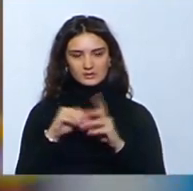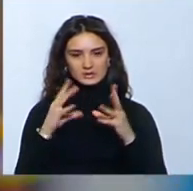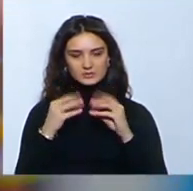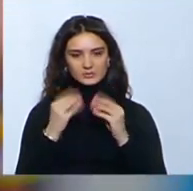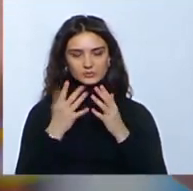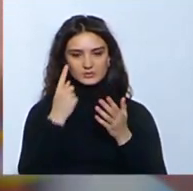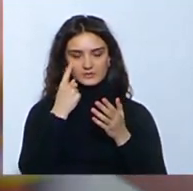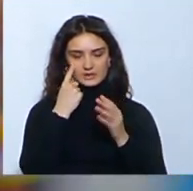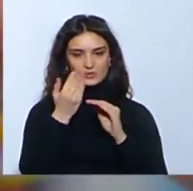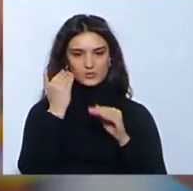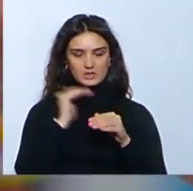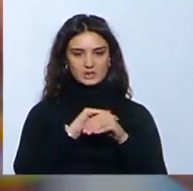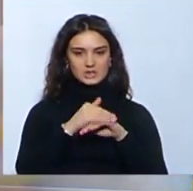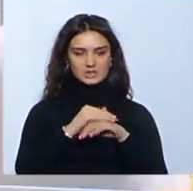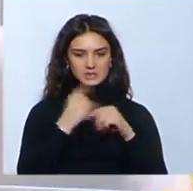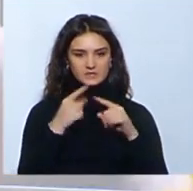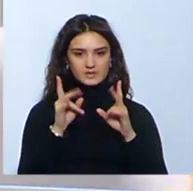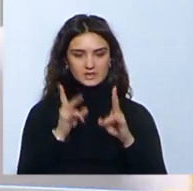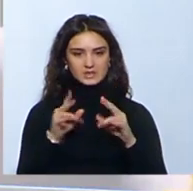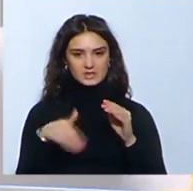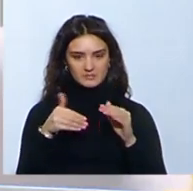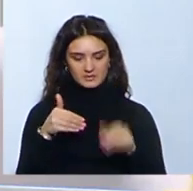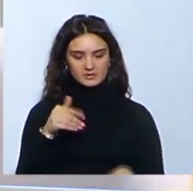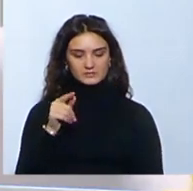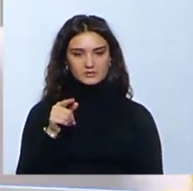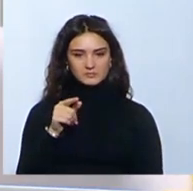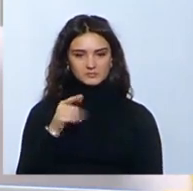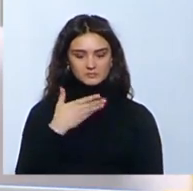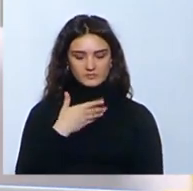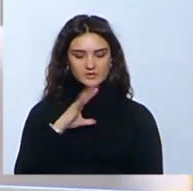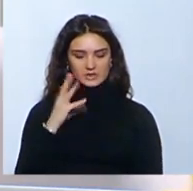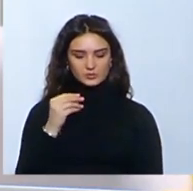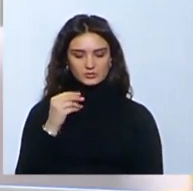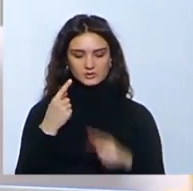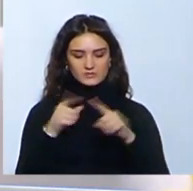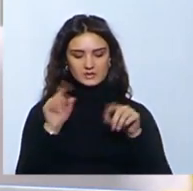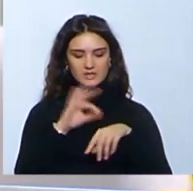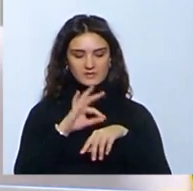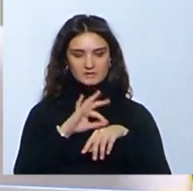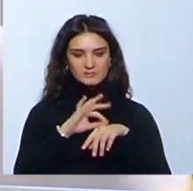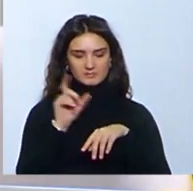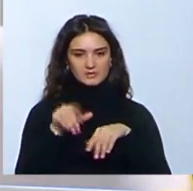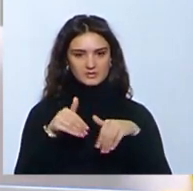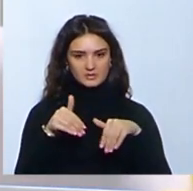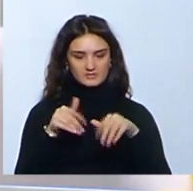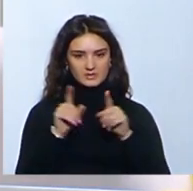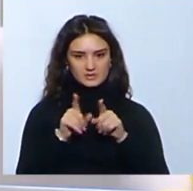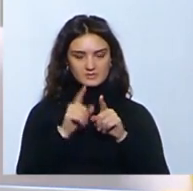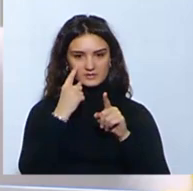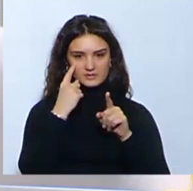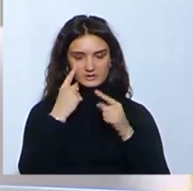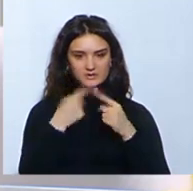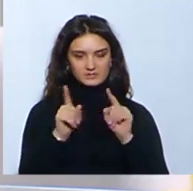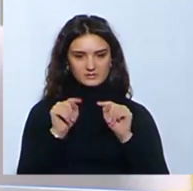აბსოლუტურად თუ თვალის უკანა ნაწილ სხვა დაზიანება არ აქვს და ანამნეში ვთქვათ ზოგადი სხვა დაავადებები პაციენტს არ აქვს, რომელიც ასევე თვალის